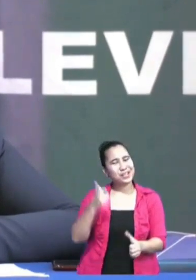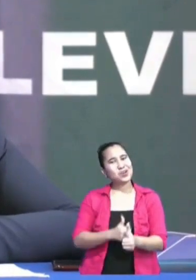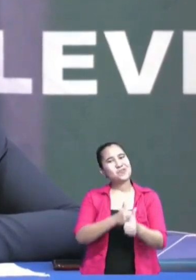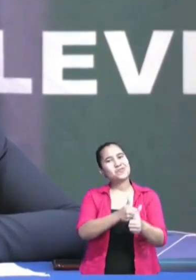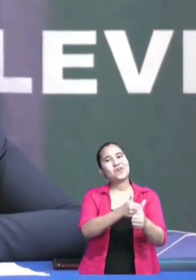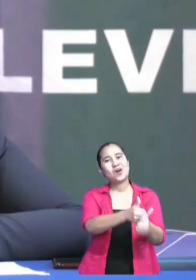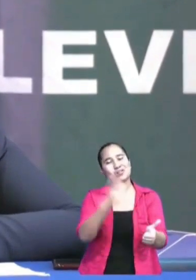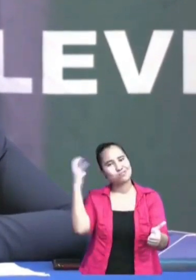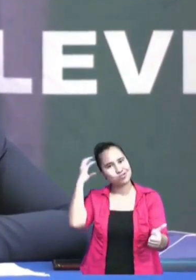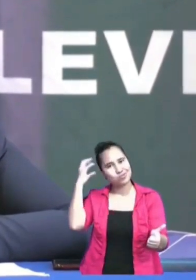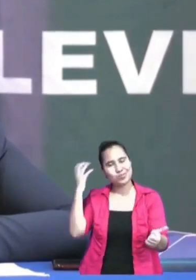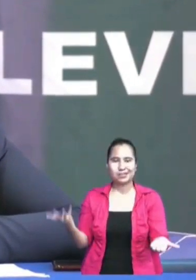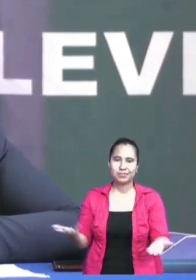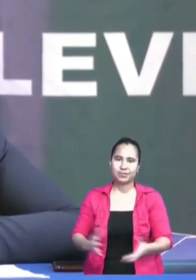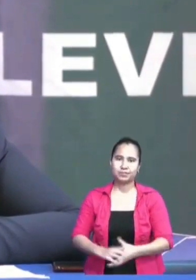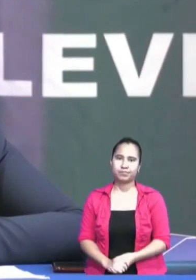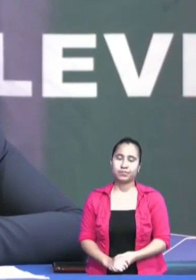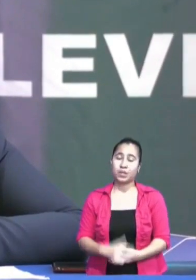ook zeggen,